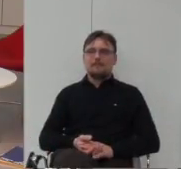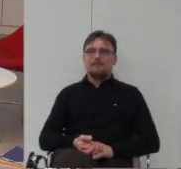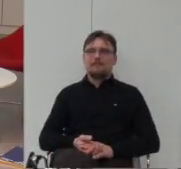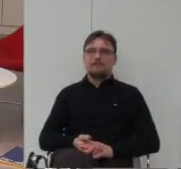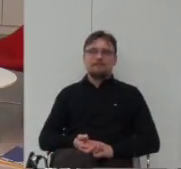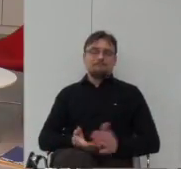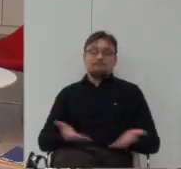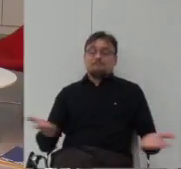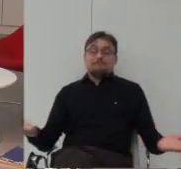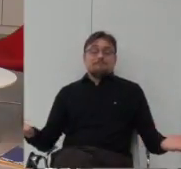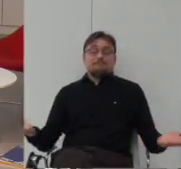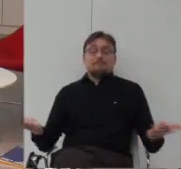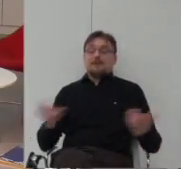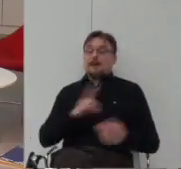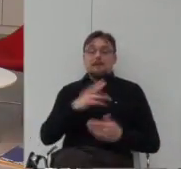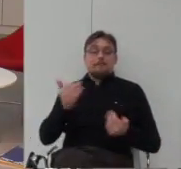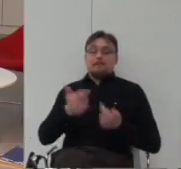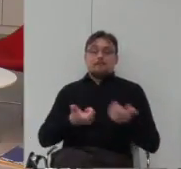czemu nie?